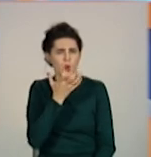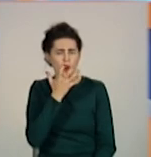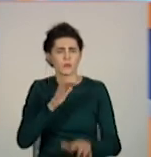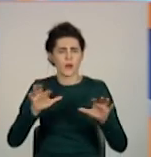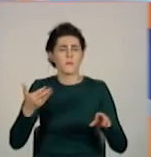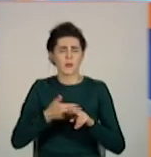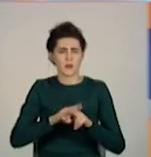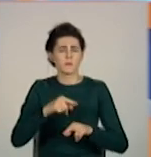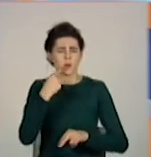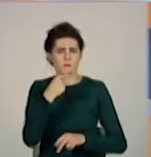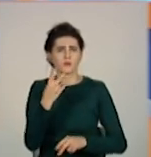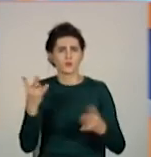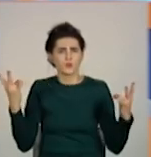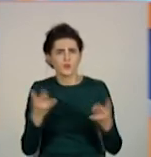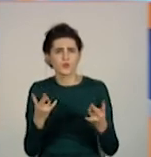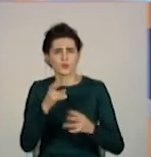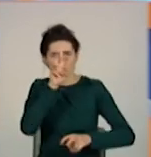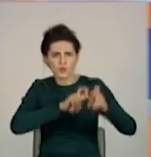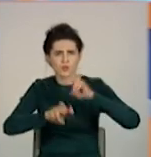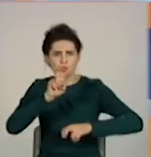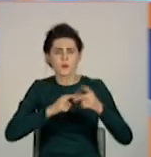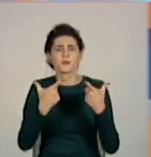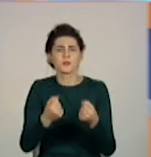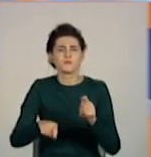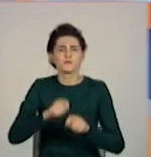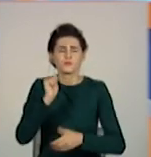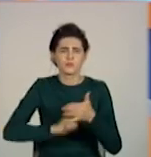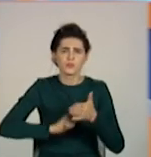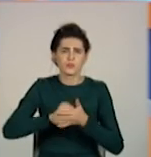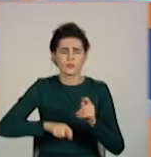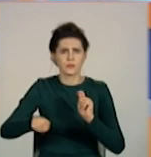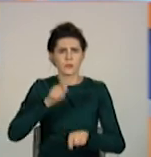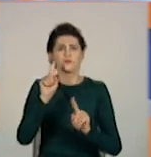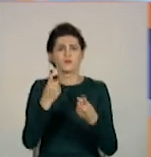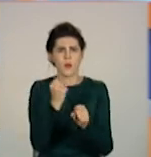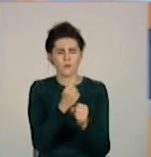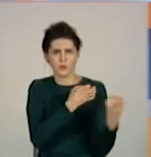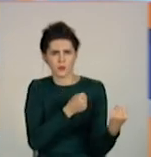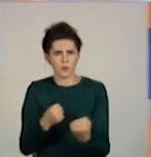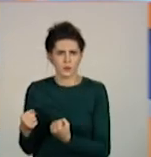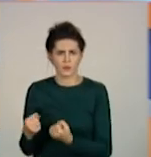намагаються дістатися місця пориву. Чому роботи затягуються?